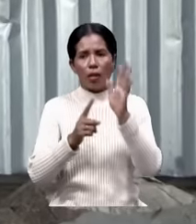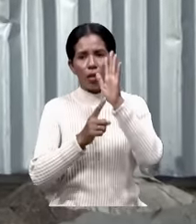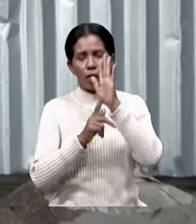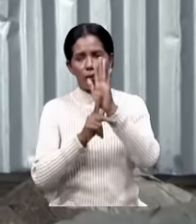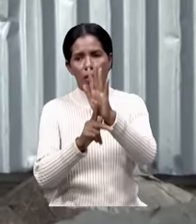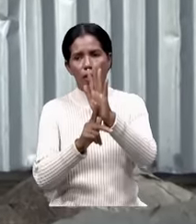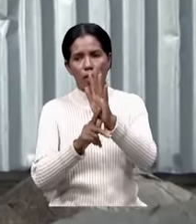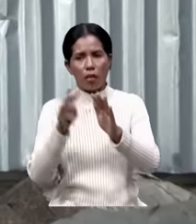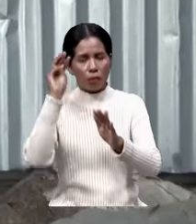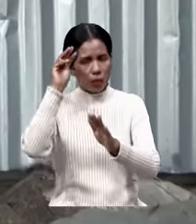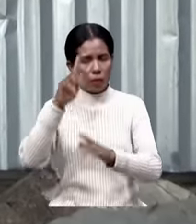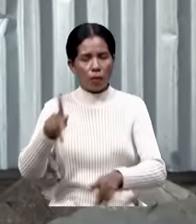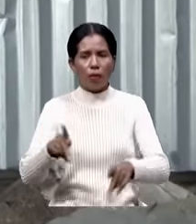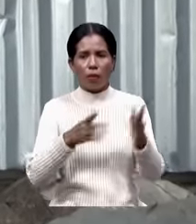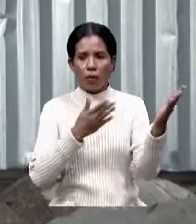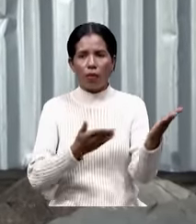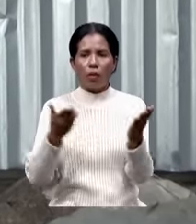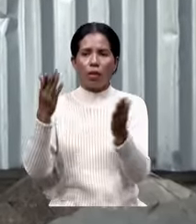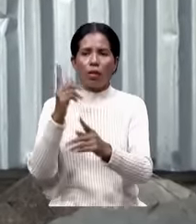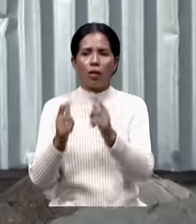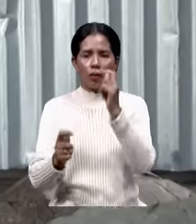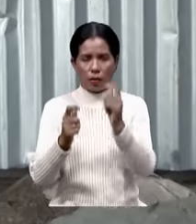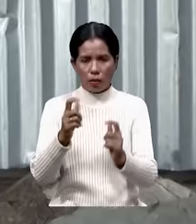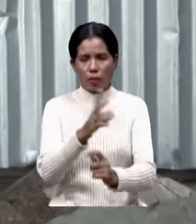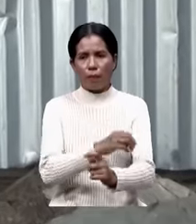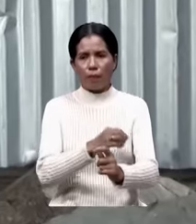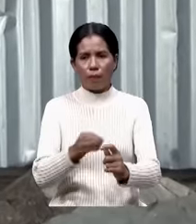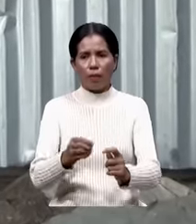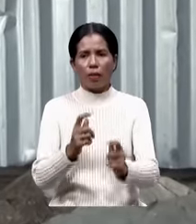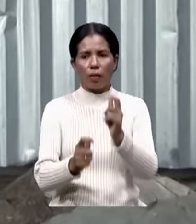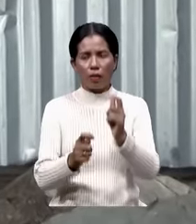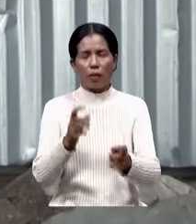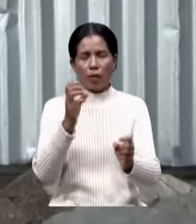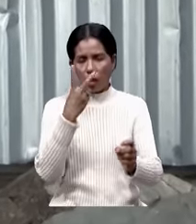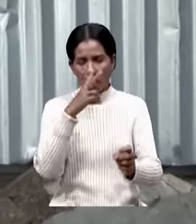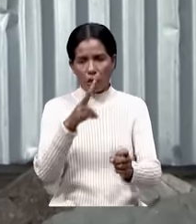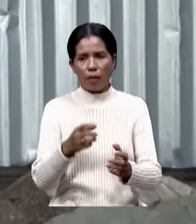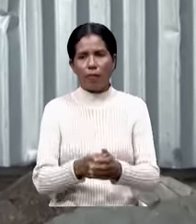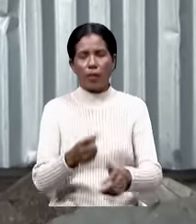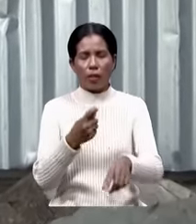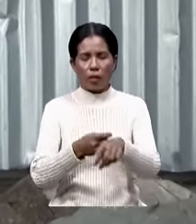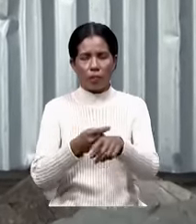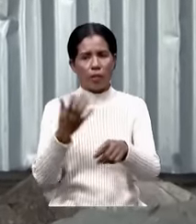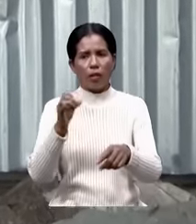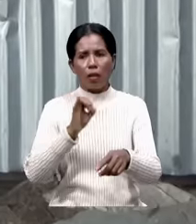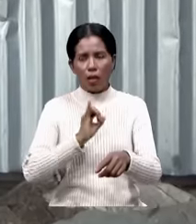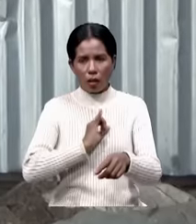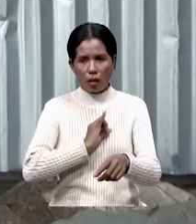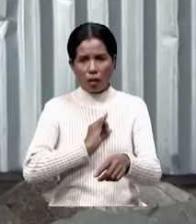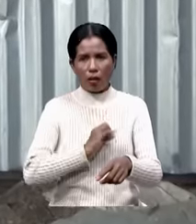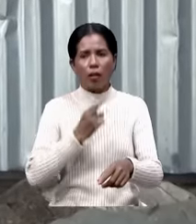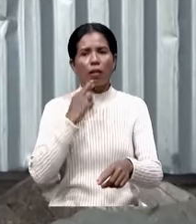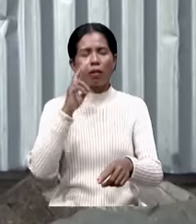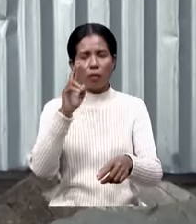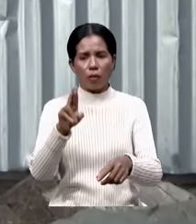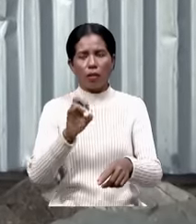ba, Ministerio Público, kus duri ba tribunal, Kusuma tribunal belik tesi. Então, ia momento ne dunia musu responde ba